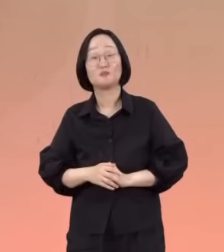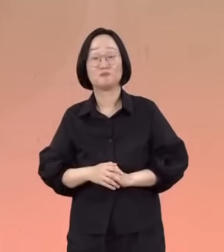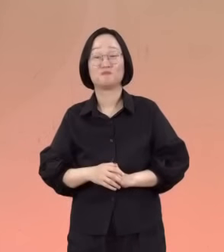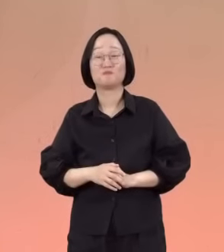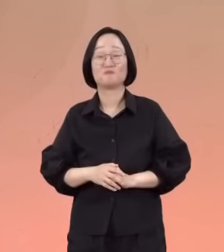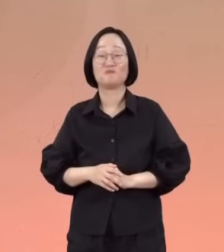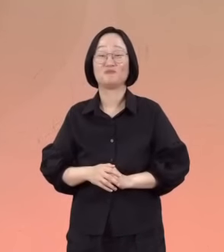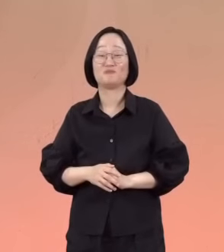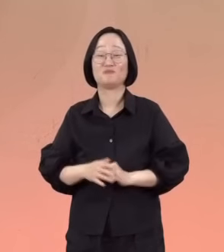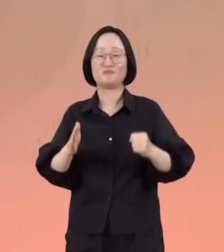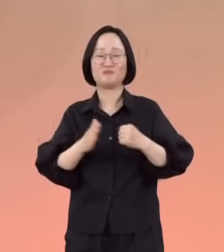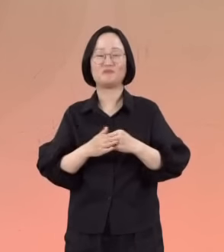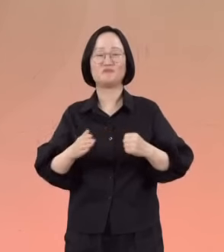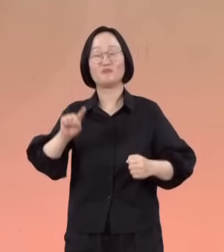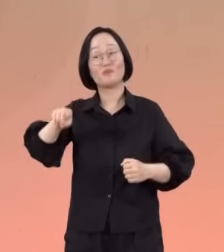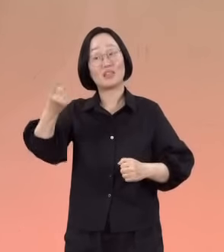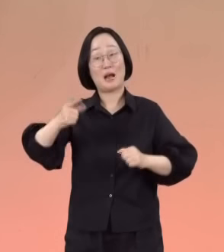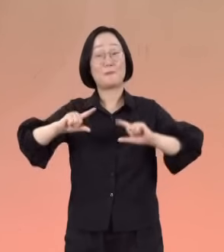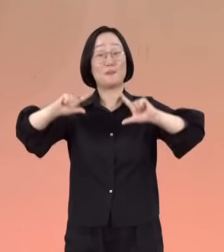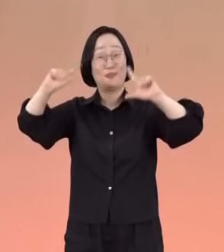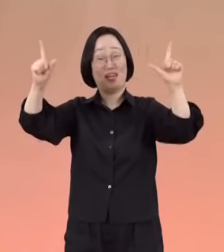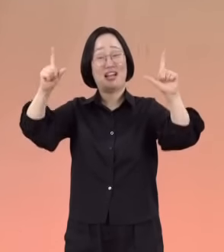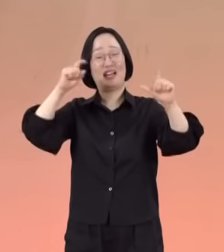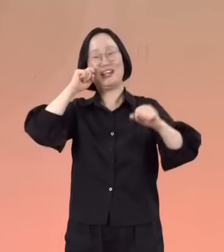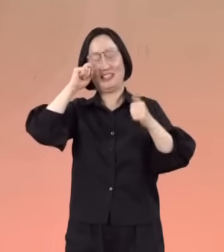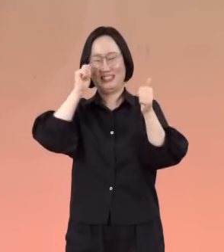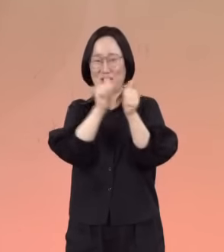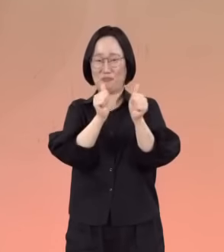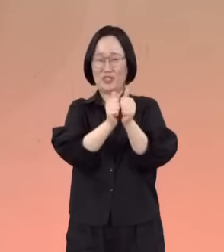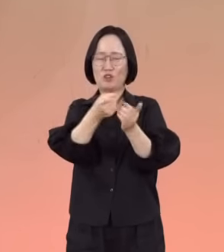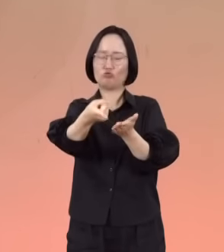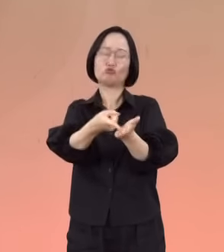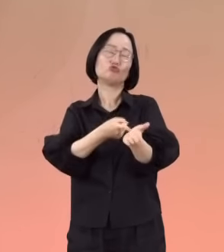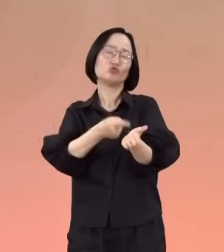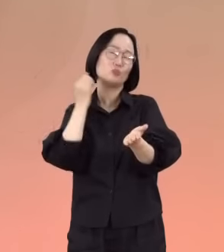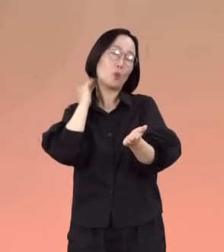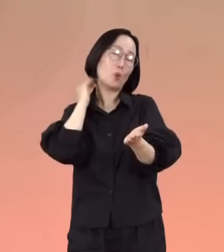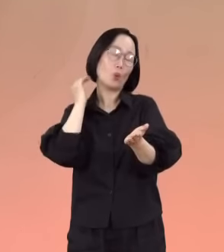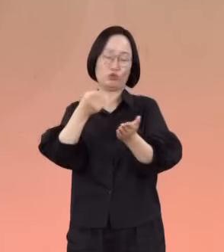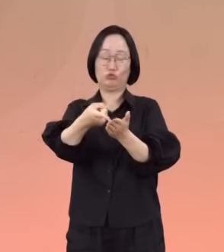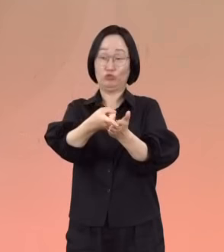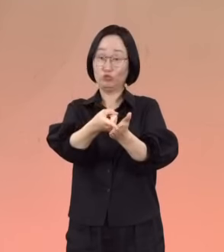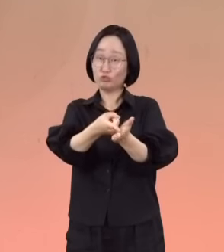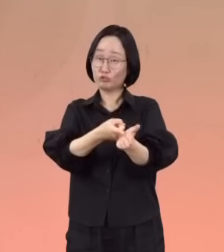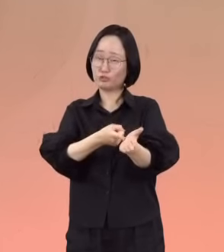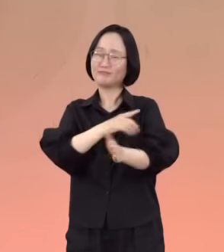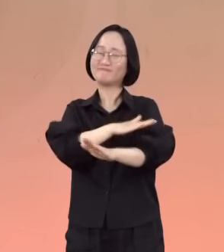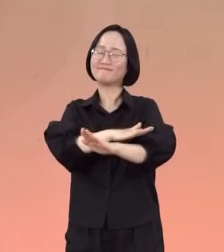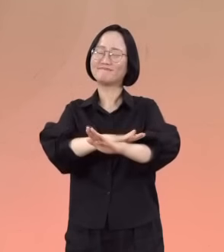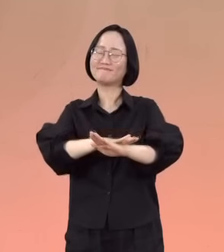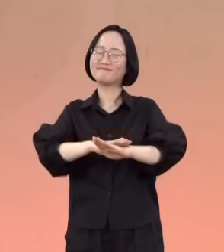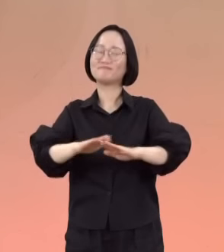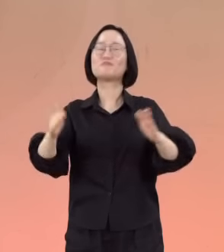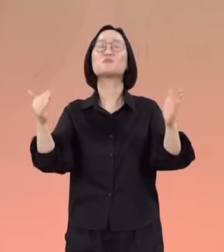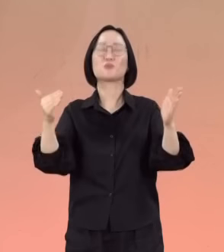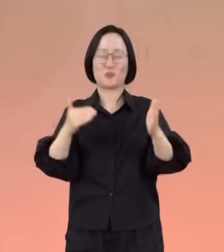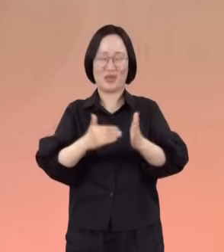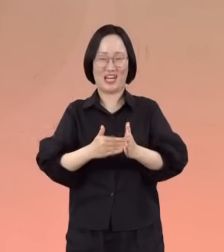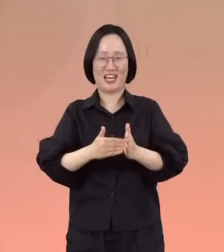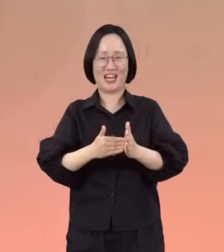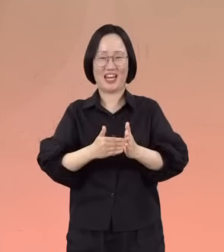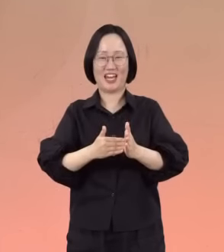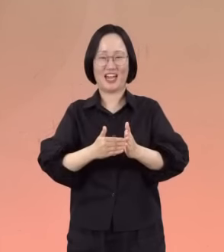어쨌거나 그다음날 수술을 잘 받았대요 수술을 다 받고